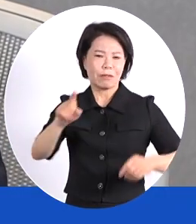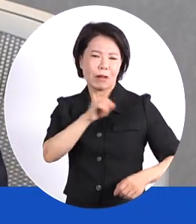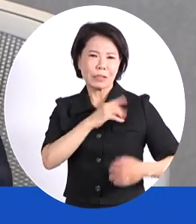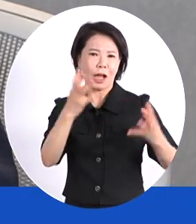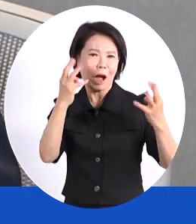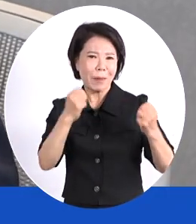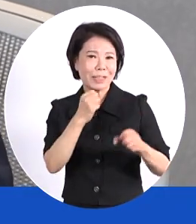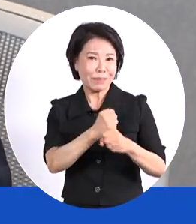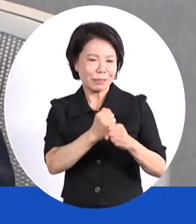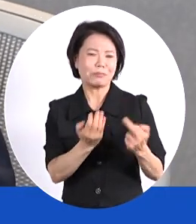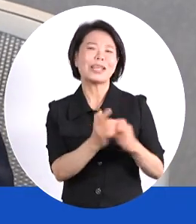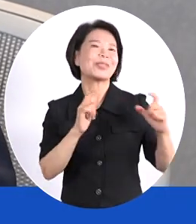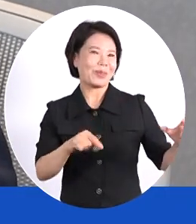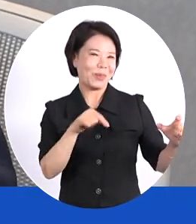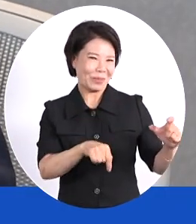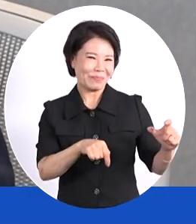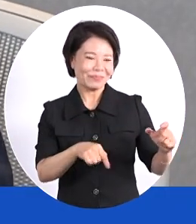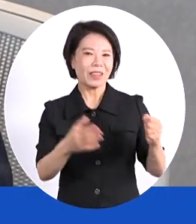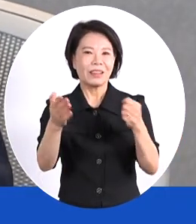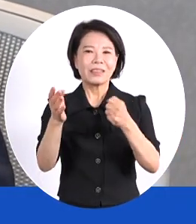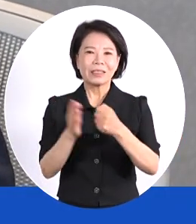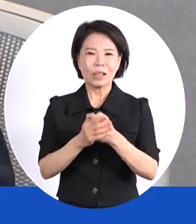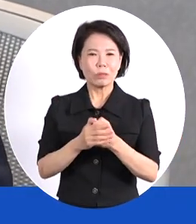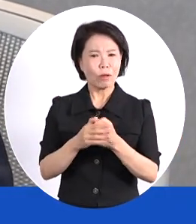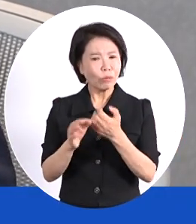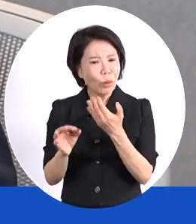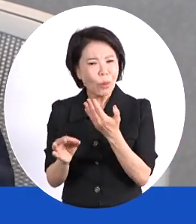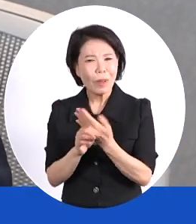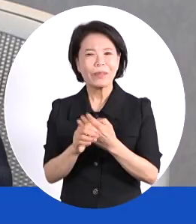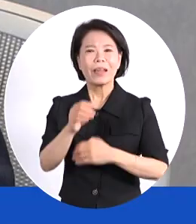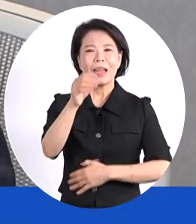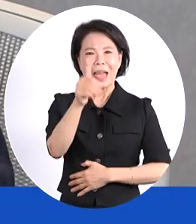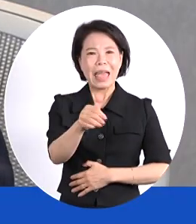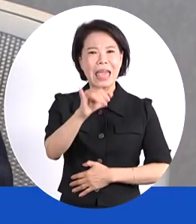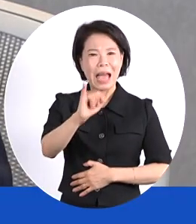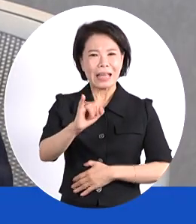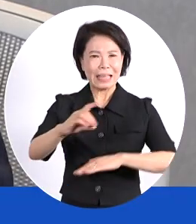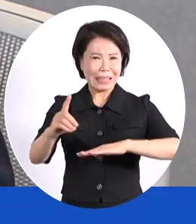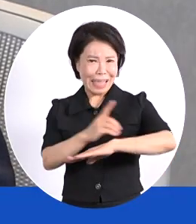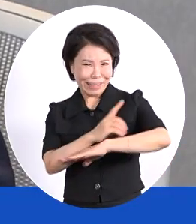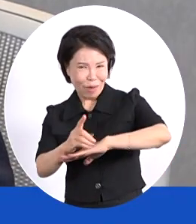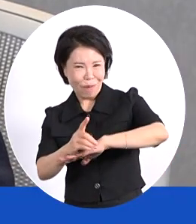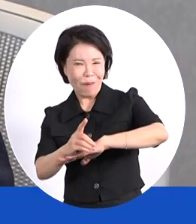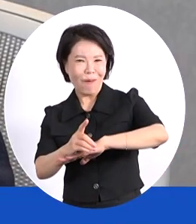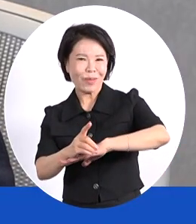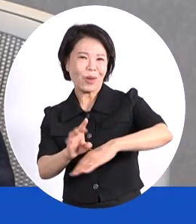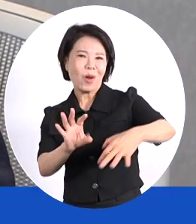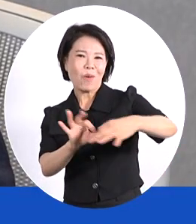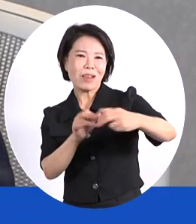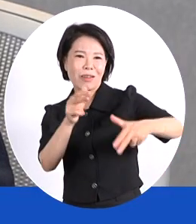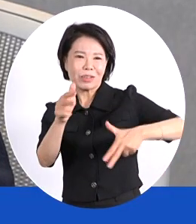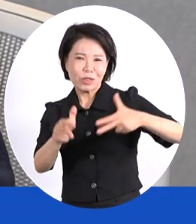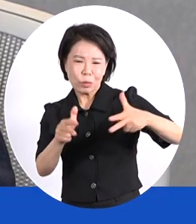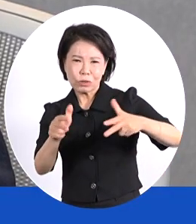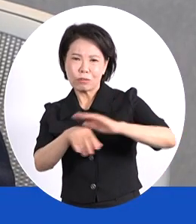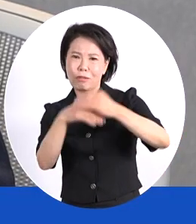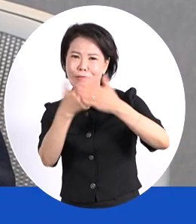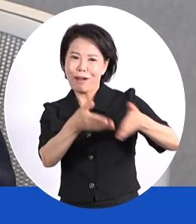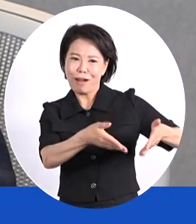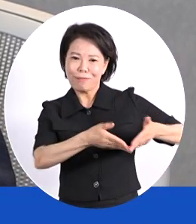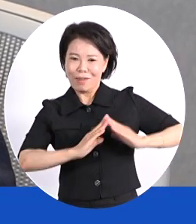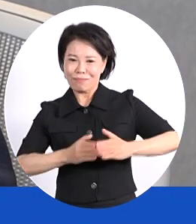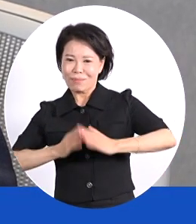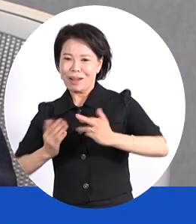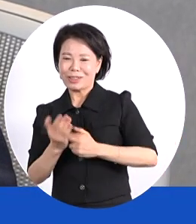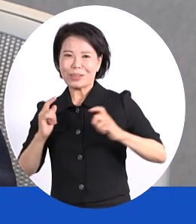대한민국에서는 가장 많이 생산해내는 곳으로 그러면 데이터가 빅데이터, AI